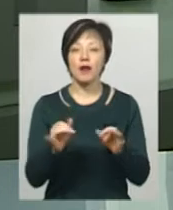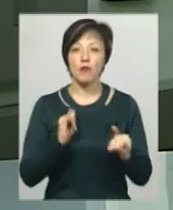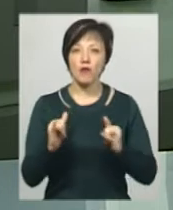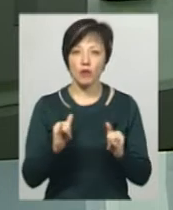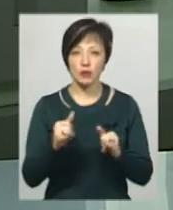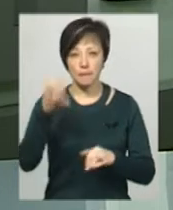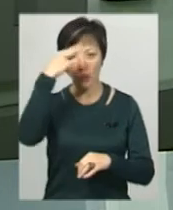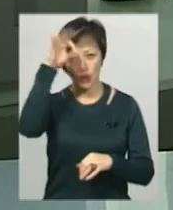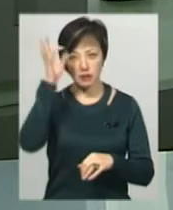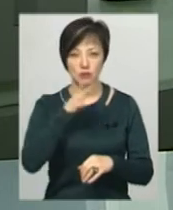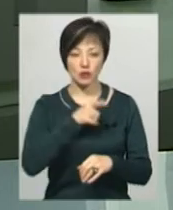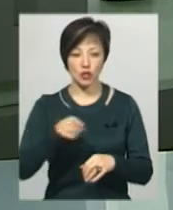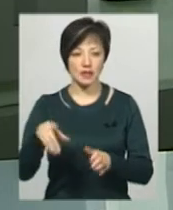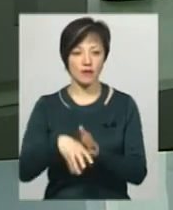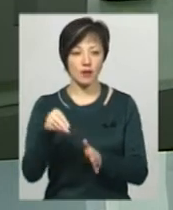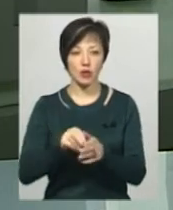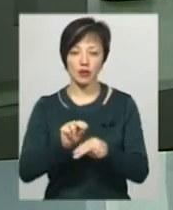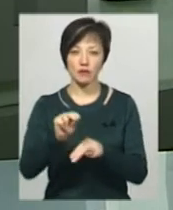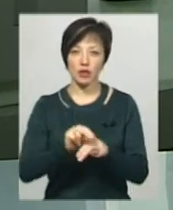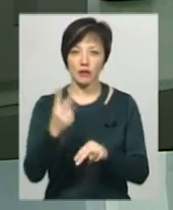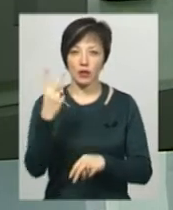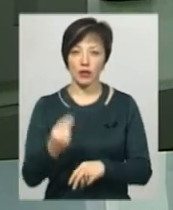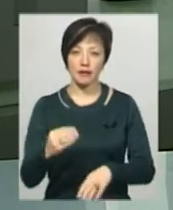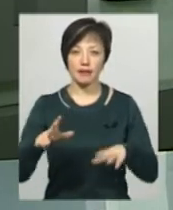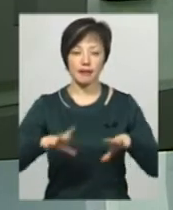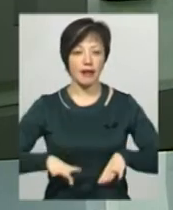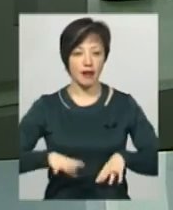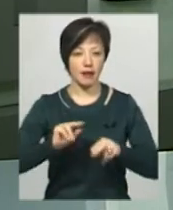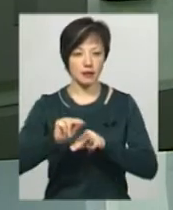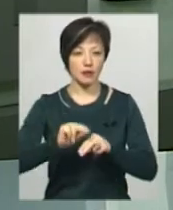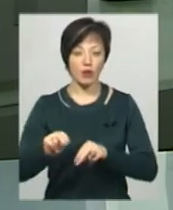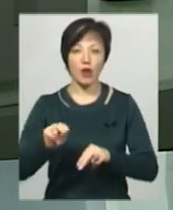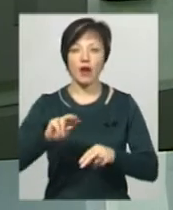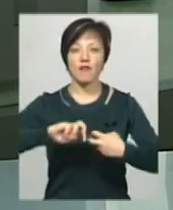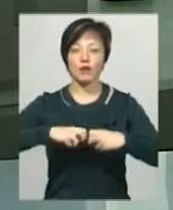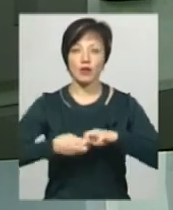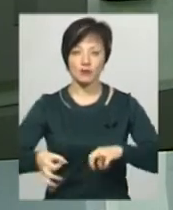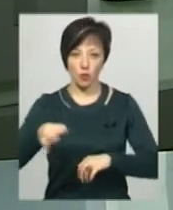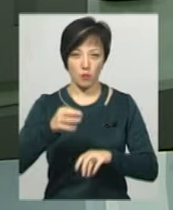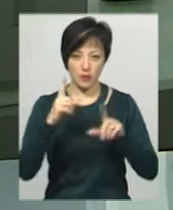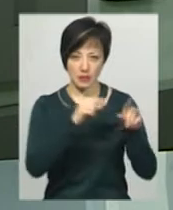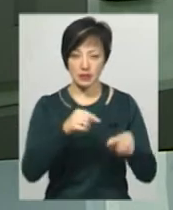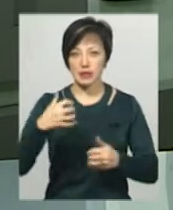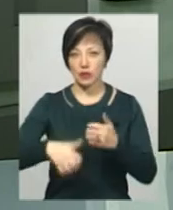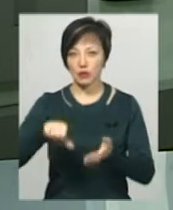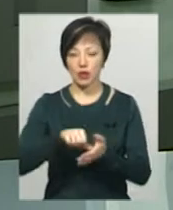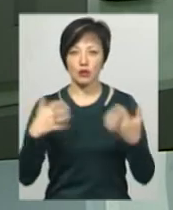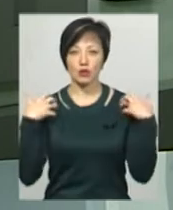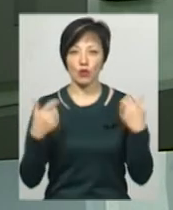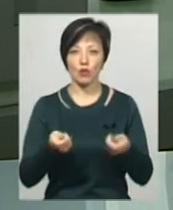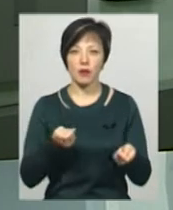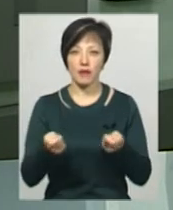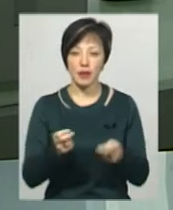поводитися поліцейським під час виборів, їх навчають на дводенному тренінгу в Яремче Івано-Франківської області. Серед учасників – начальник